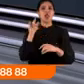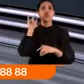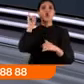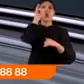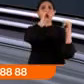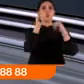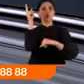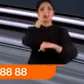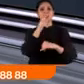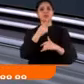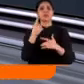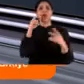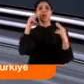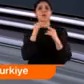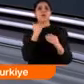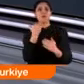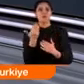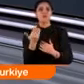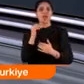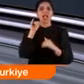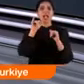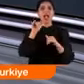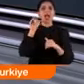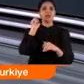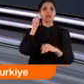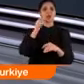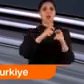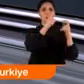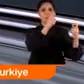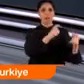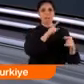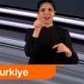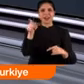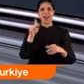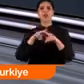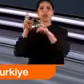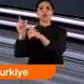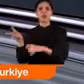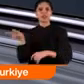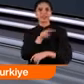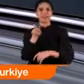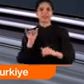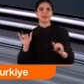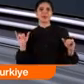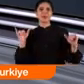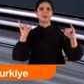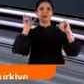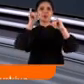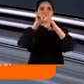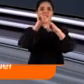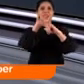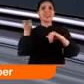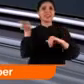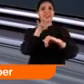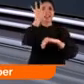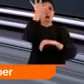süredir birbirlerini görmüyorlardı. Aynı gün biri Bahreyn'den, diğeri de Kuala Lumpur'dan kaldırdı uçaklarını. İkisinin de